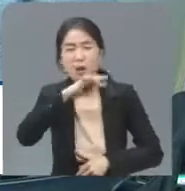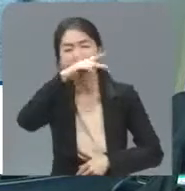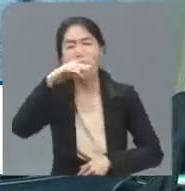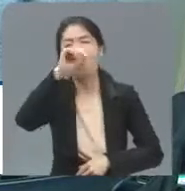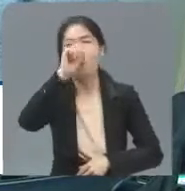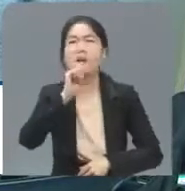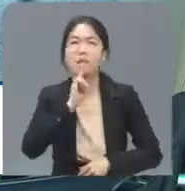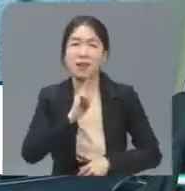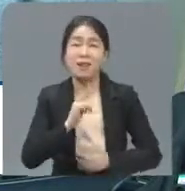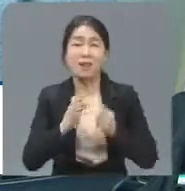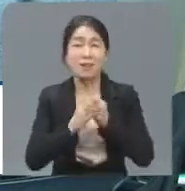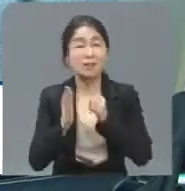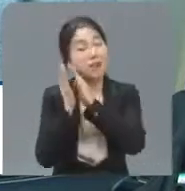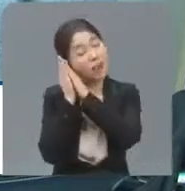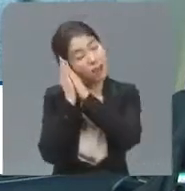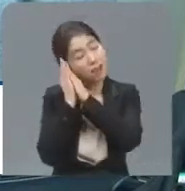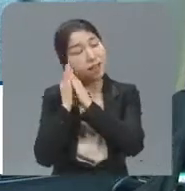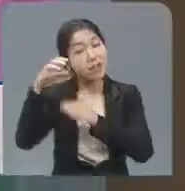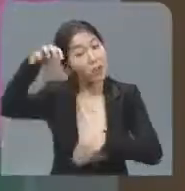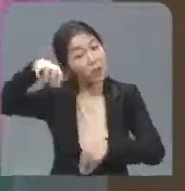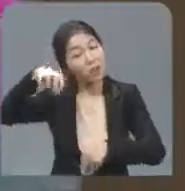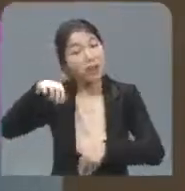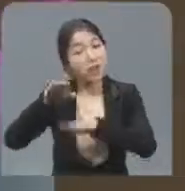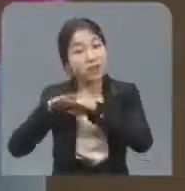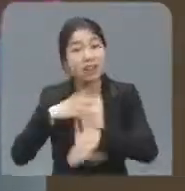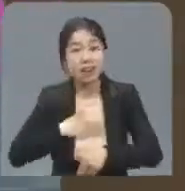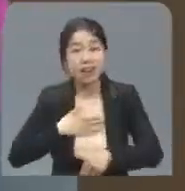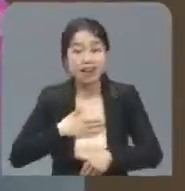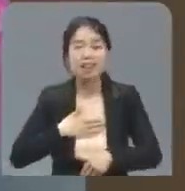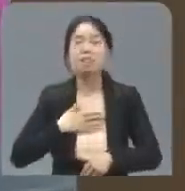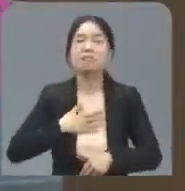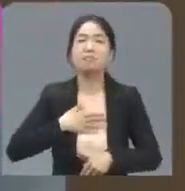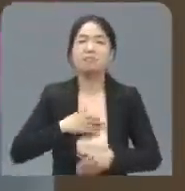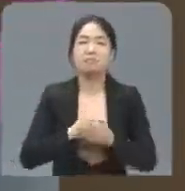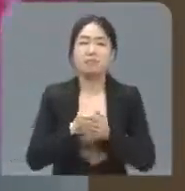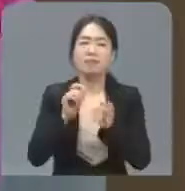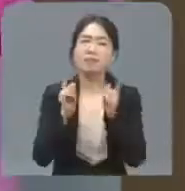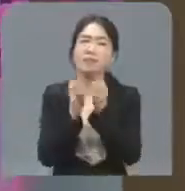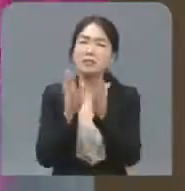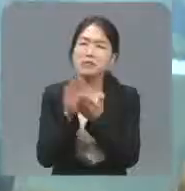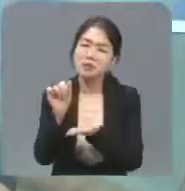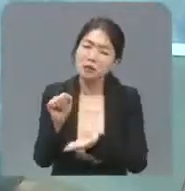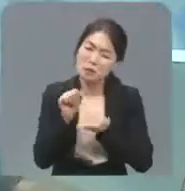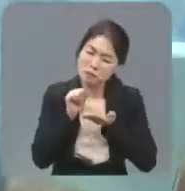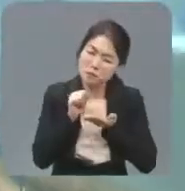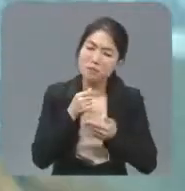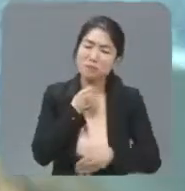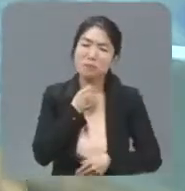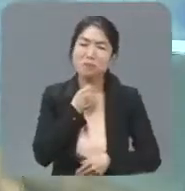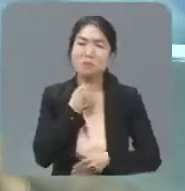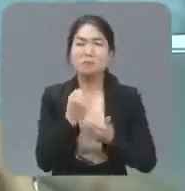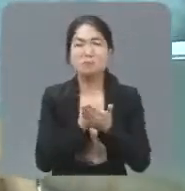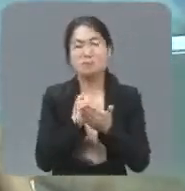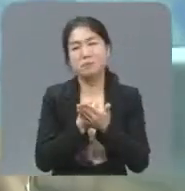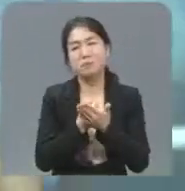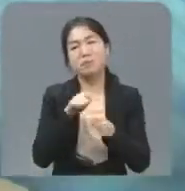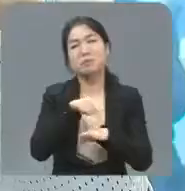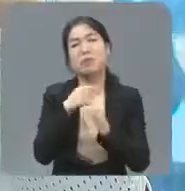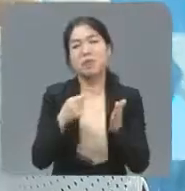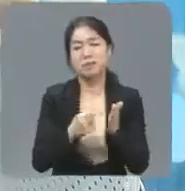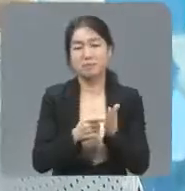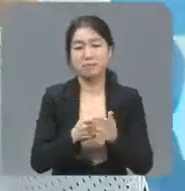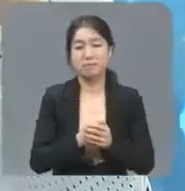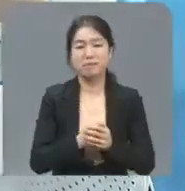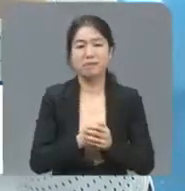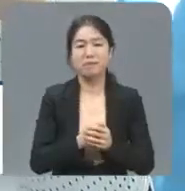좋대. 그러니까 머리맡에 놔두고 계시라고. 어머니는 직접 건네받고 싶은 섭섭한 마음을 숨길 수 없습니다.